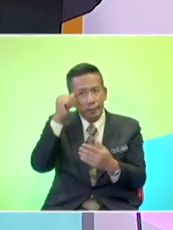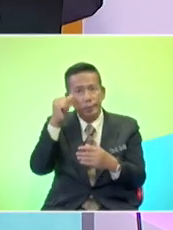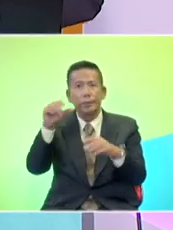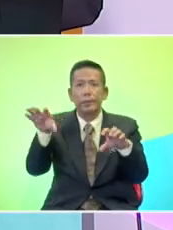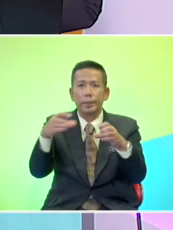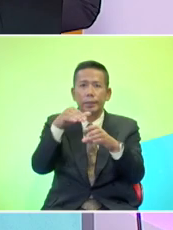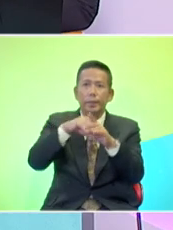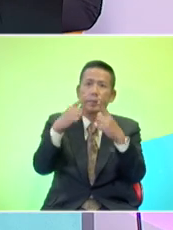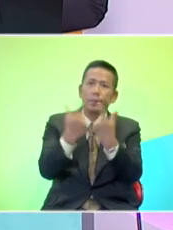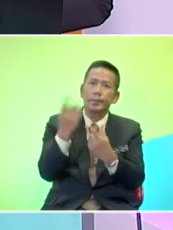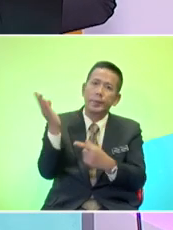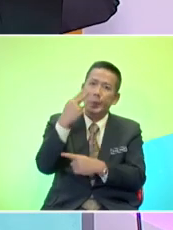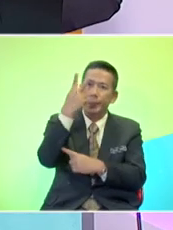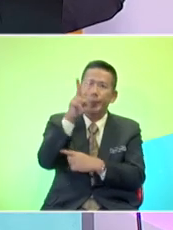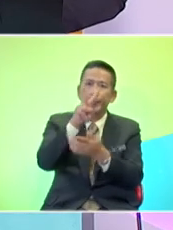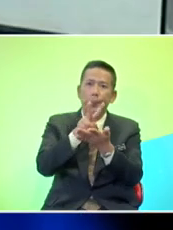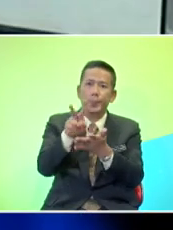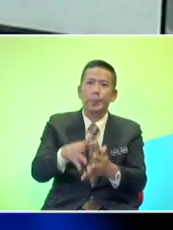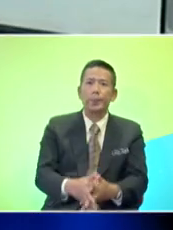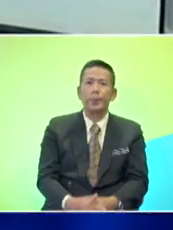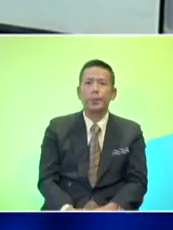kelas tengok contohnya